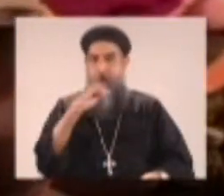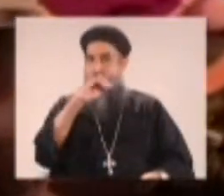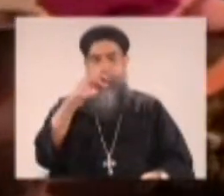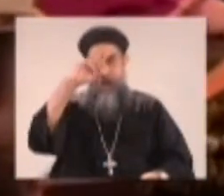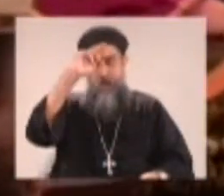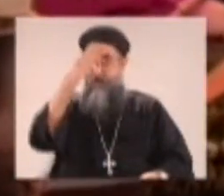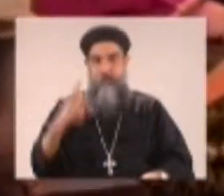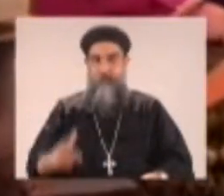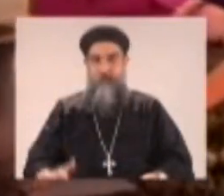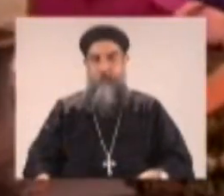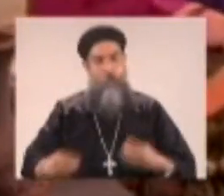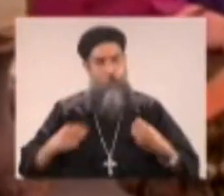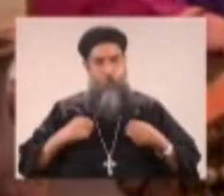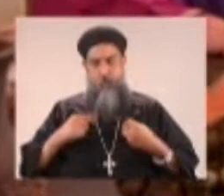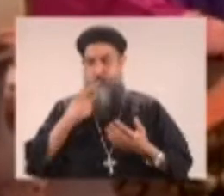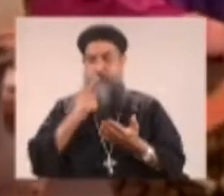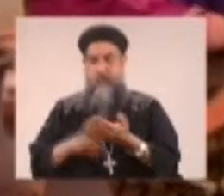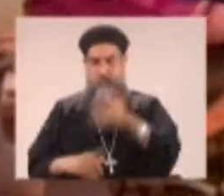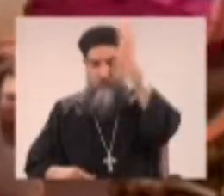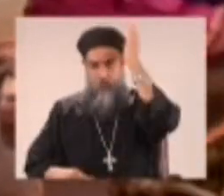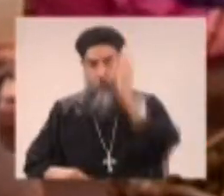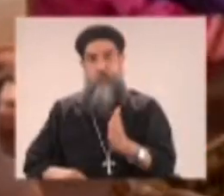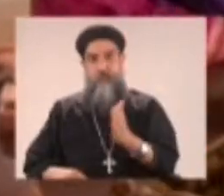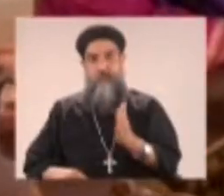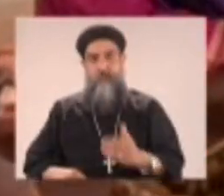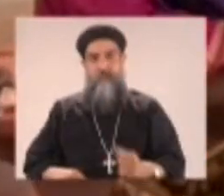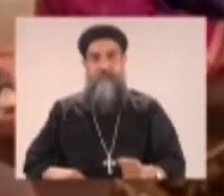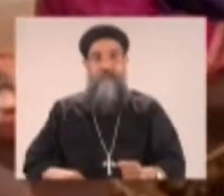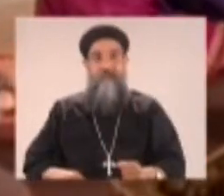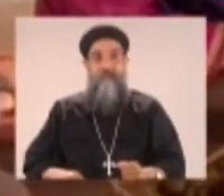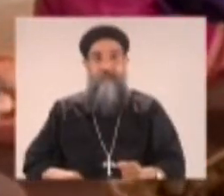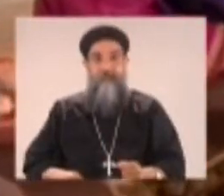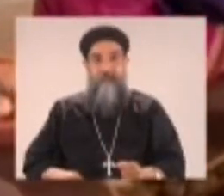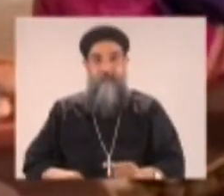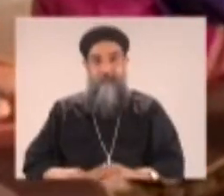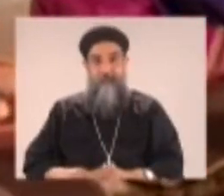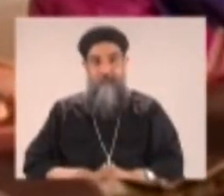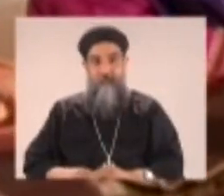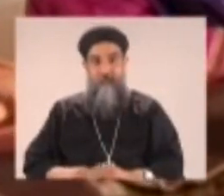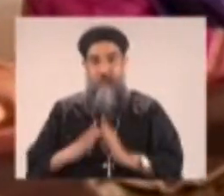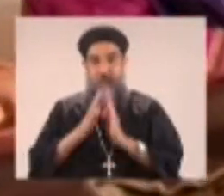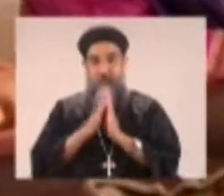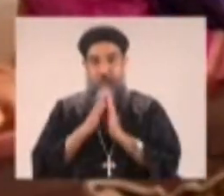الكاهن: دي إرادة ربنا، واللي هو شايفه حيكون.